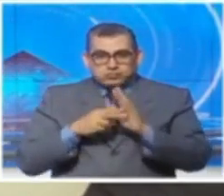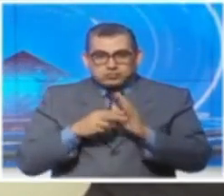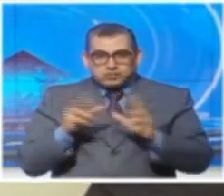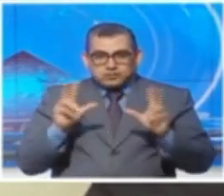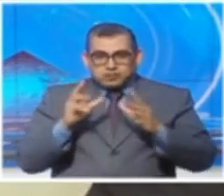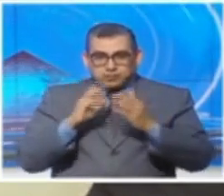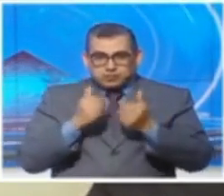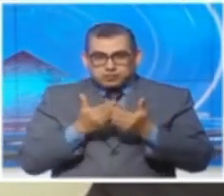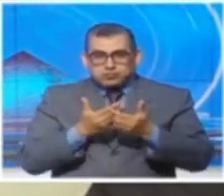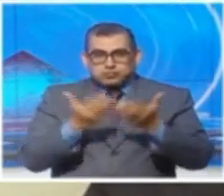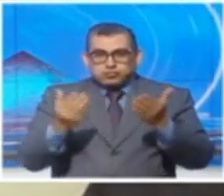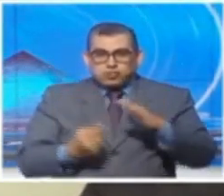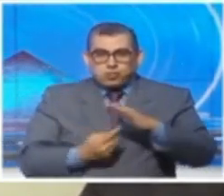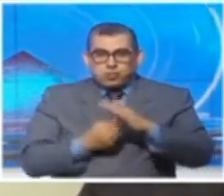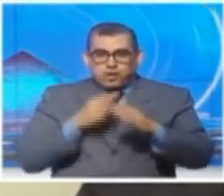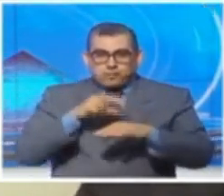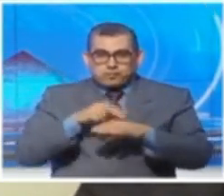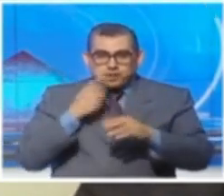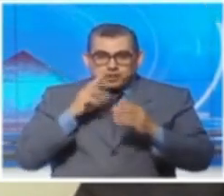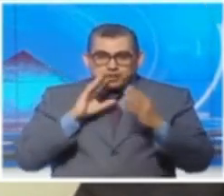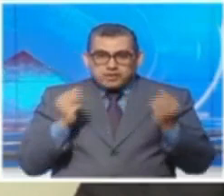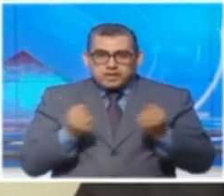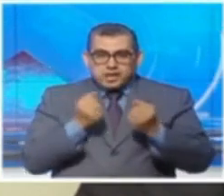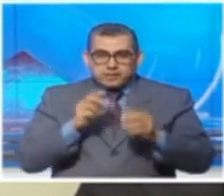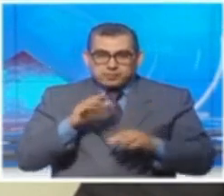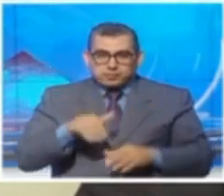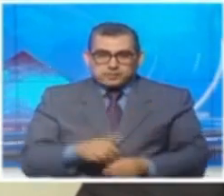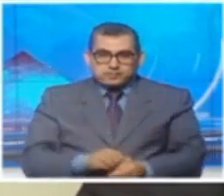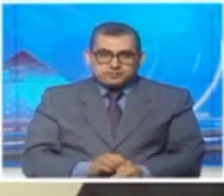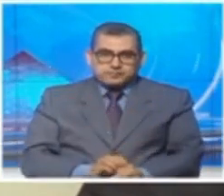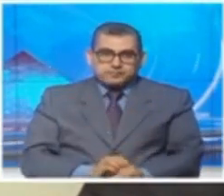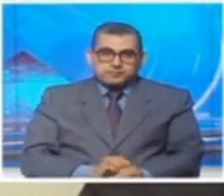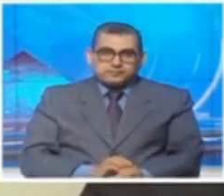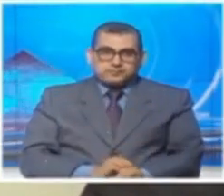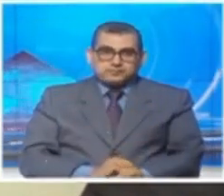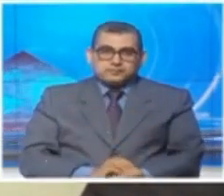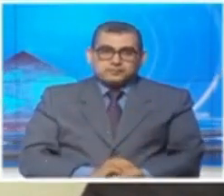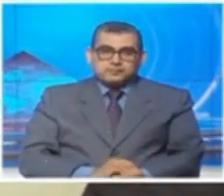من الأكاديمية الوطنية للتدريب، محمود العزالي، التلفزيون المصري.